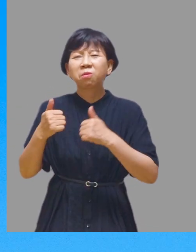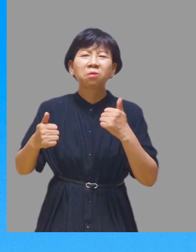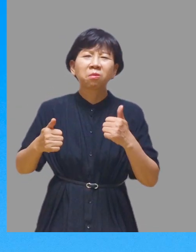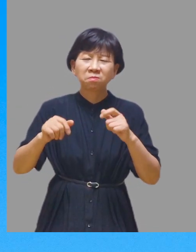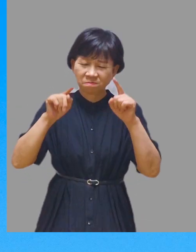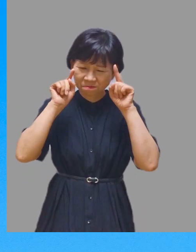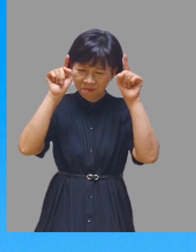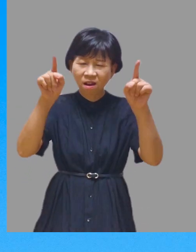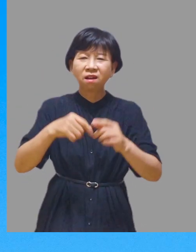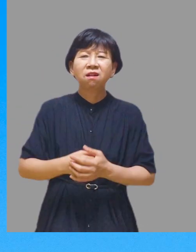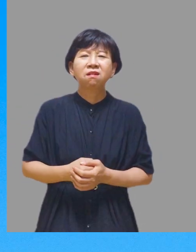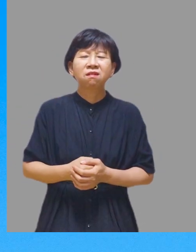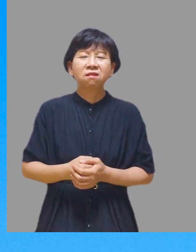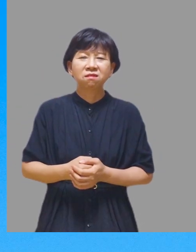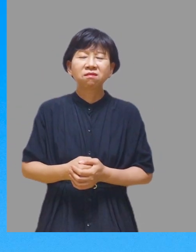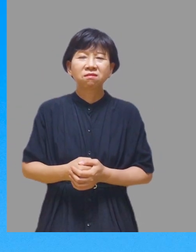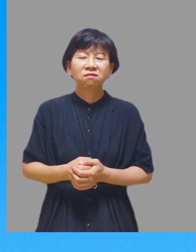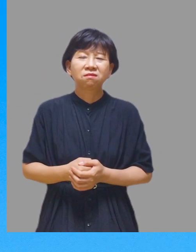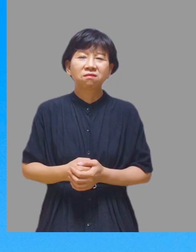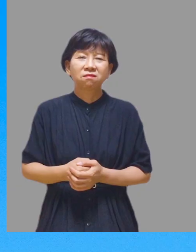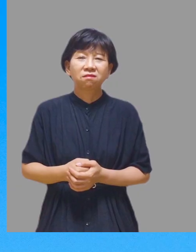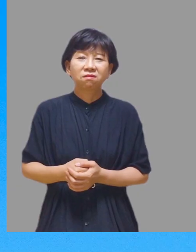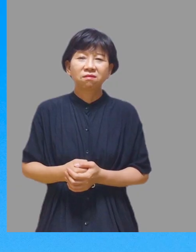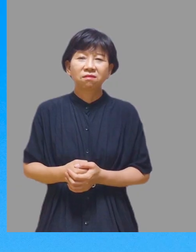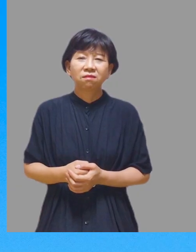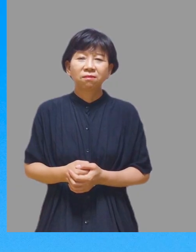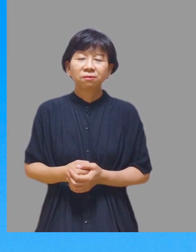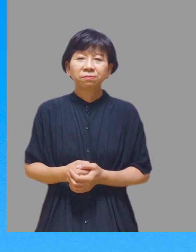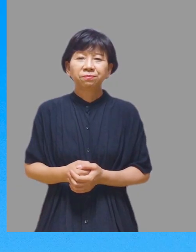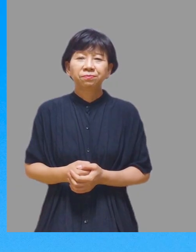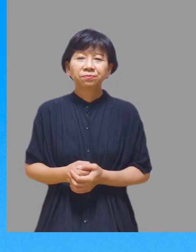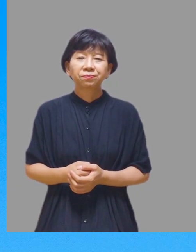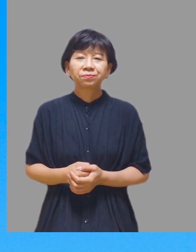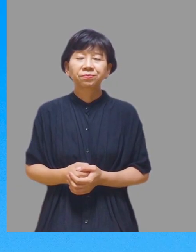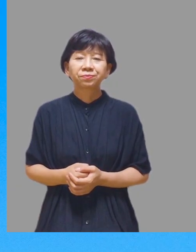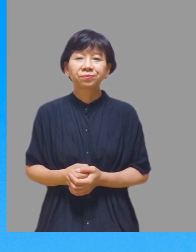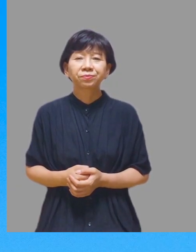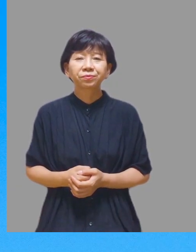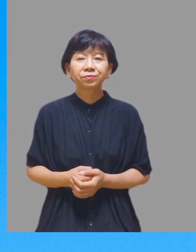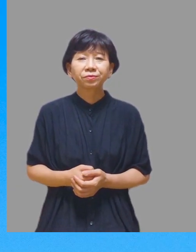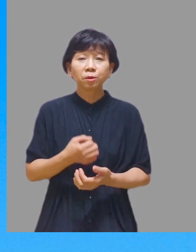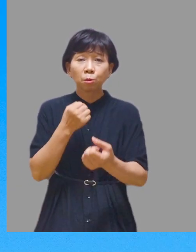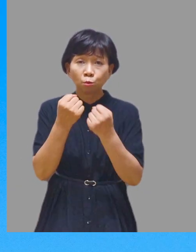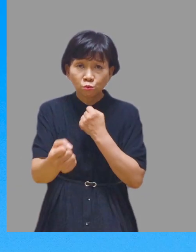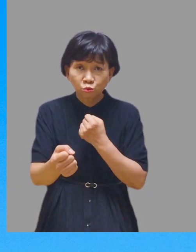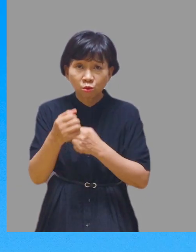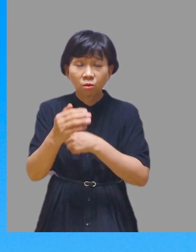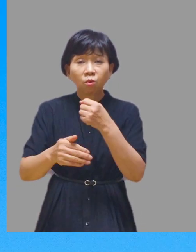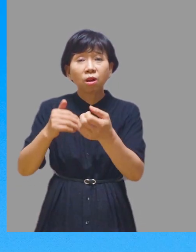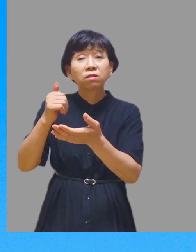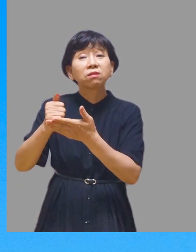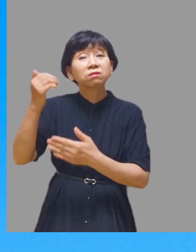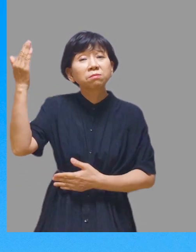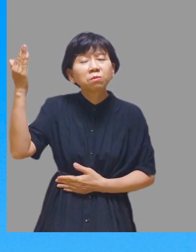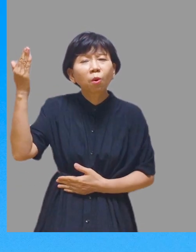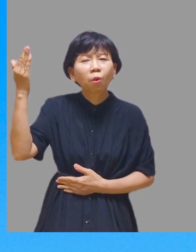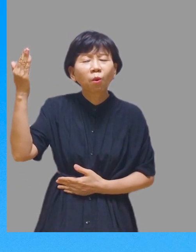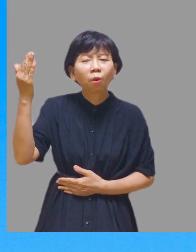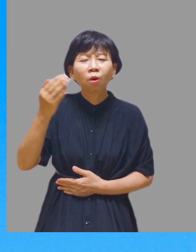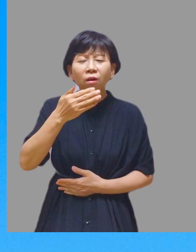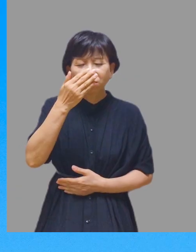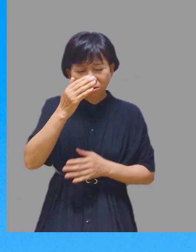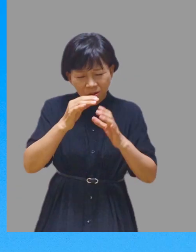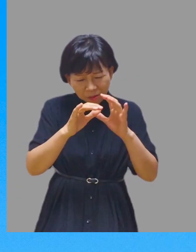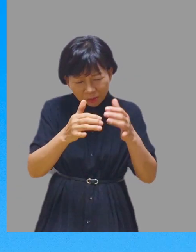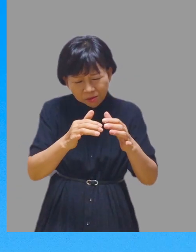분노, 이것이 이제 얼마 남지 않은 겁니다. 하지만 그럼에도 하나님은 그